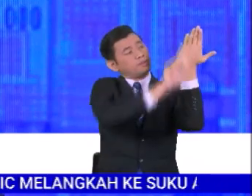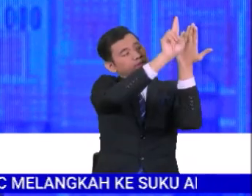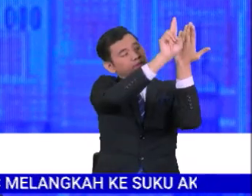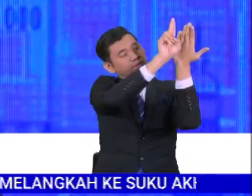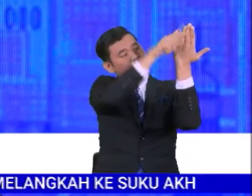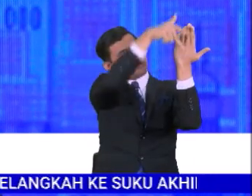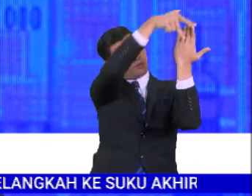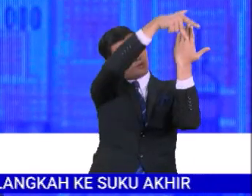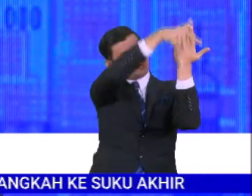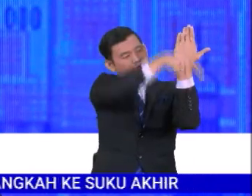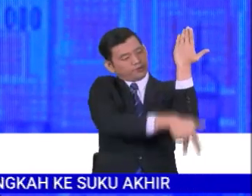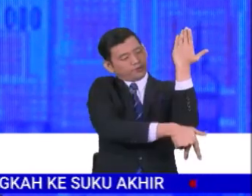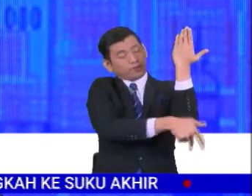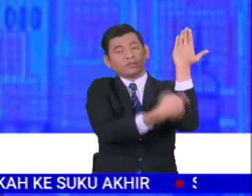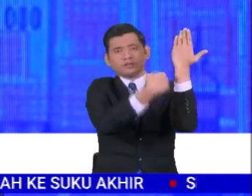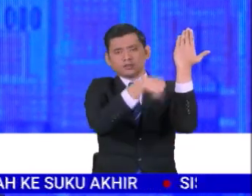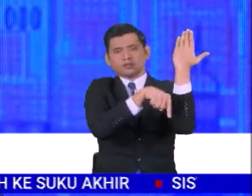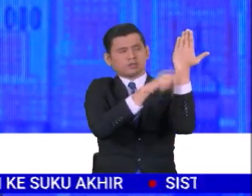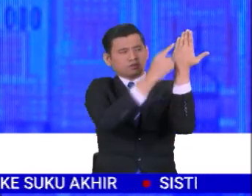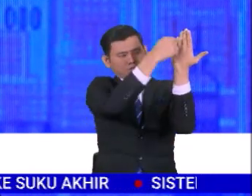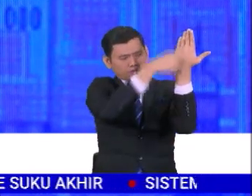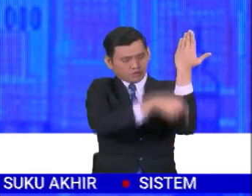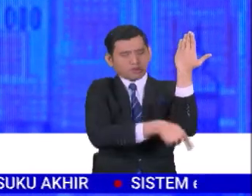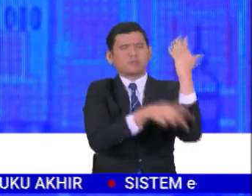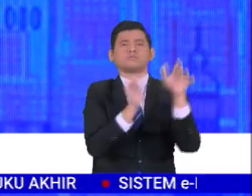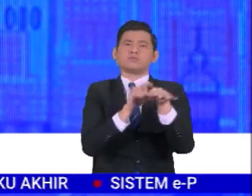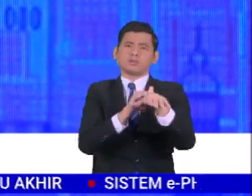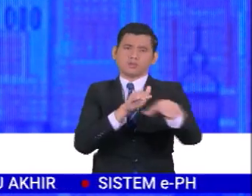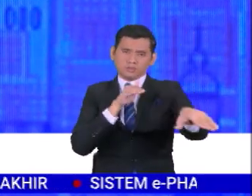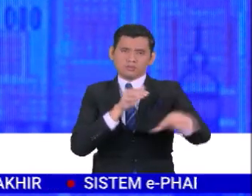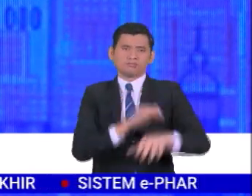air menghala ke ibu negara. Ikuti laporan Sazwani Samsu.